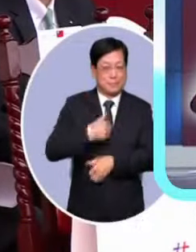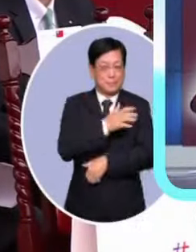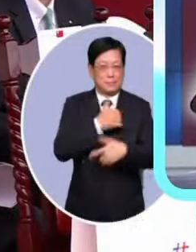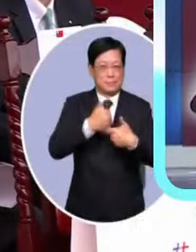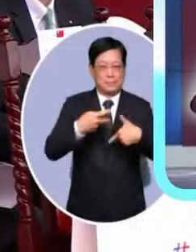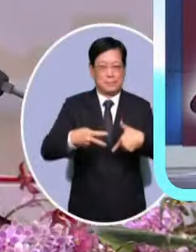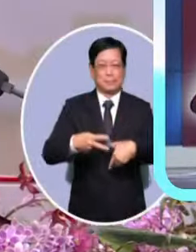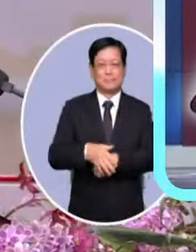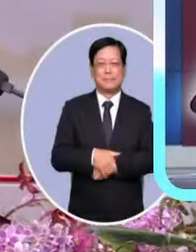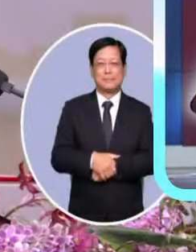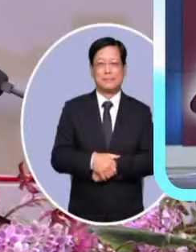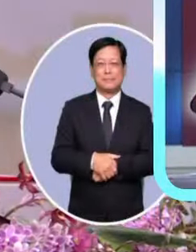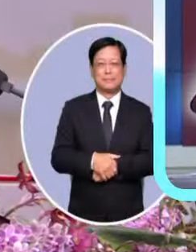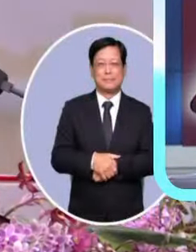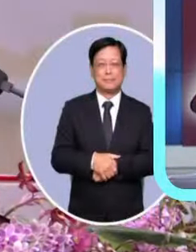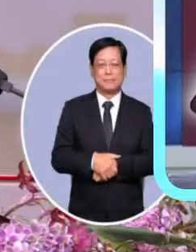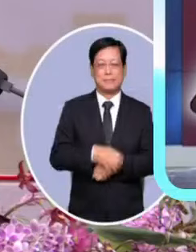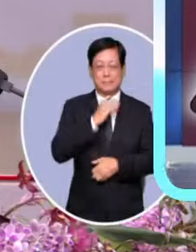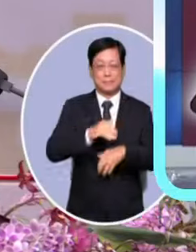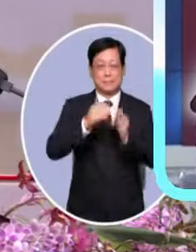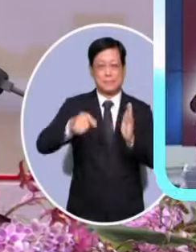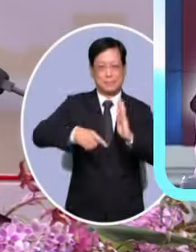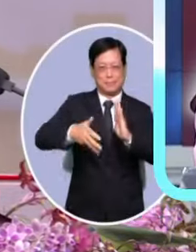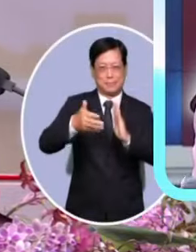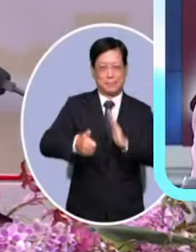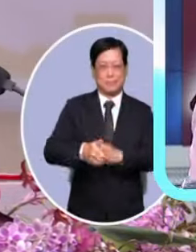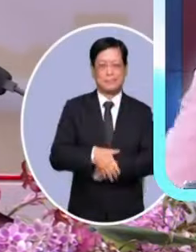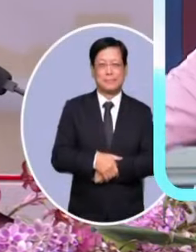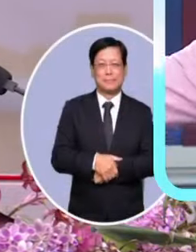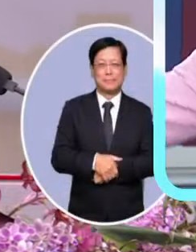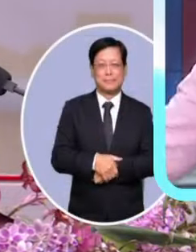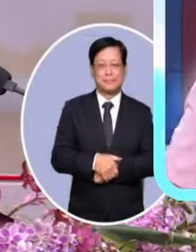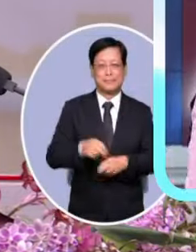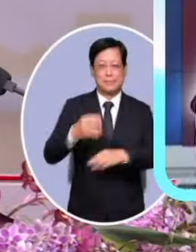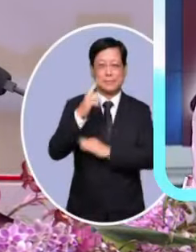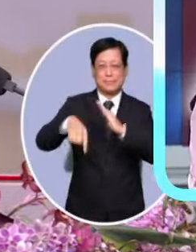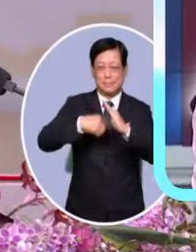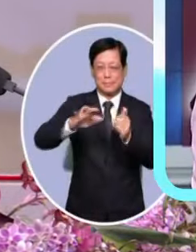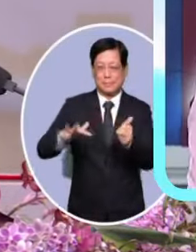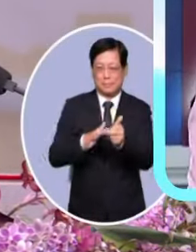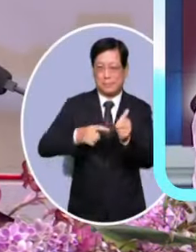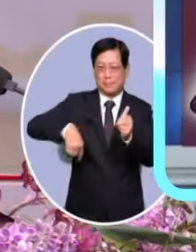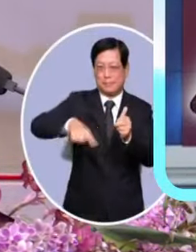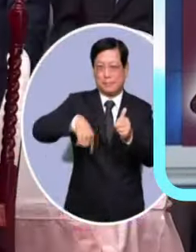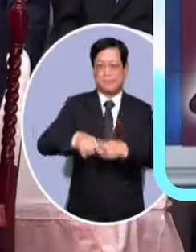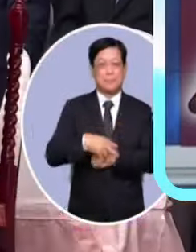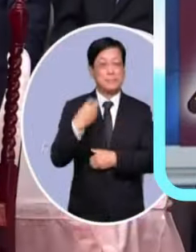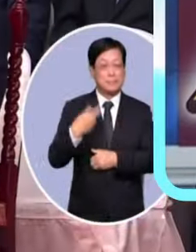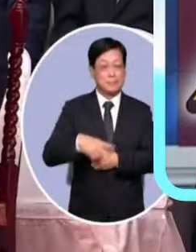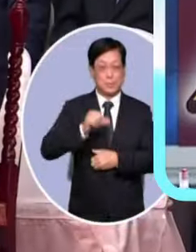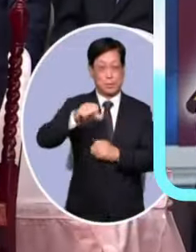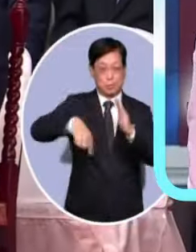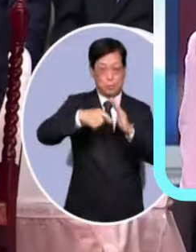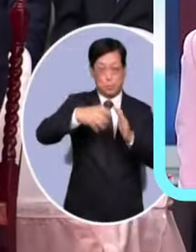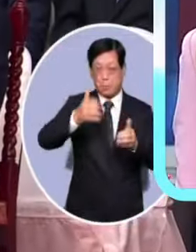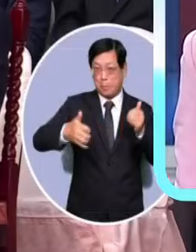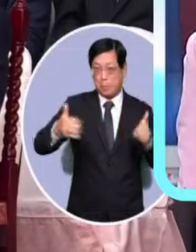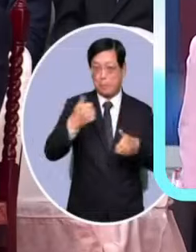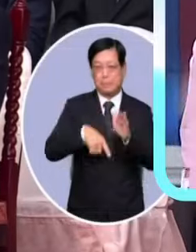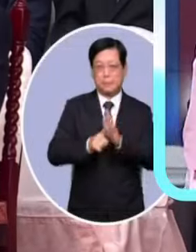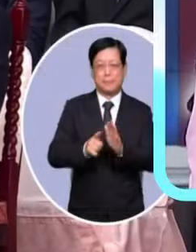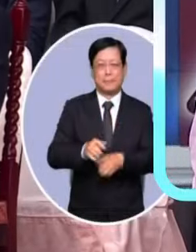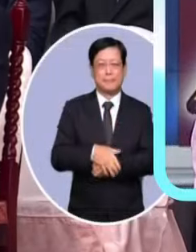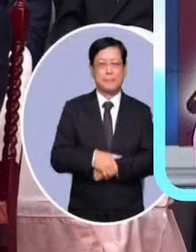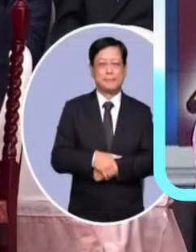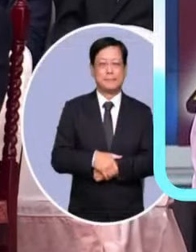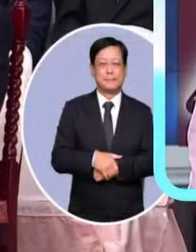中华民国是台湾还是中华民国台湾，我们都要有共同的理念， 那个都是两国论啊，名称本来就不重要啊，他要的是